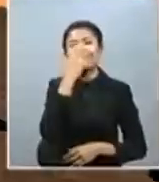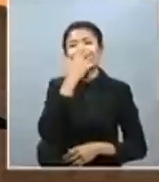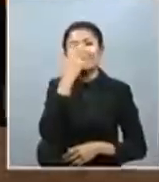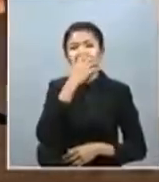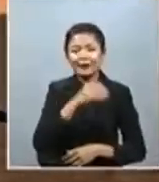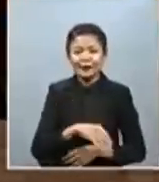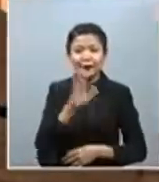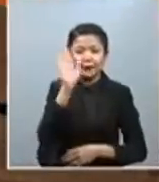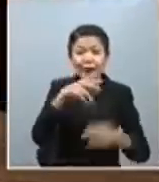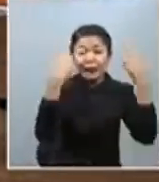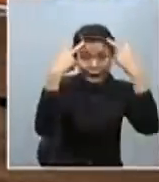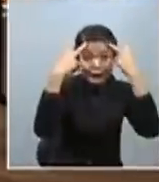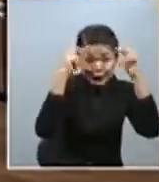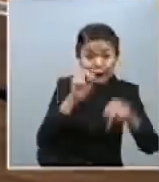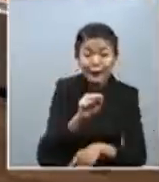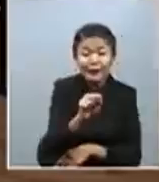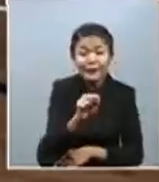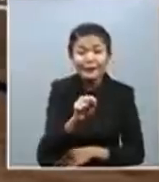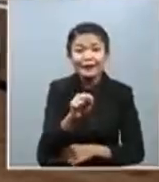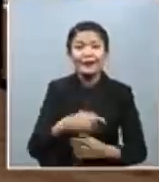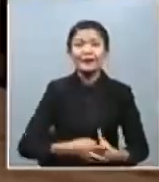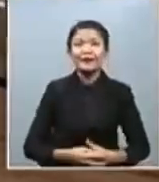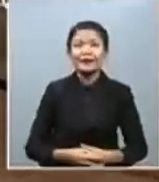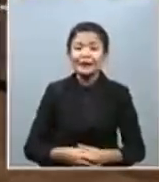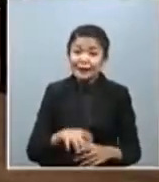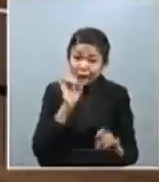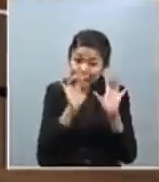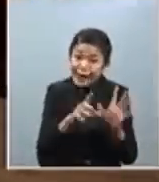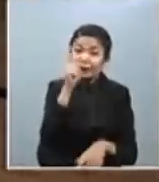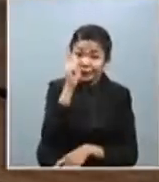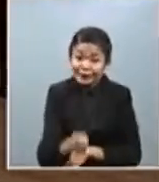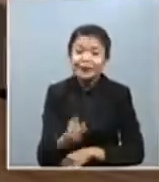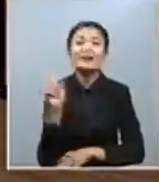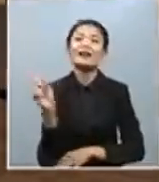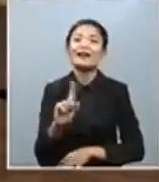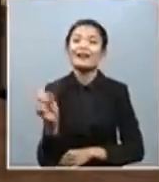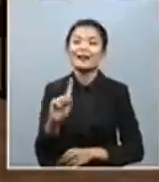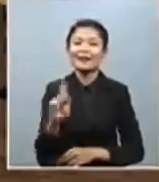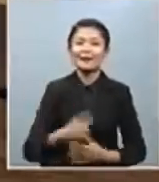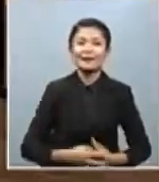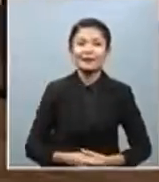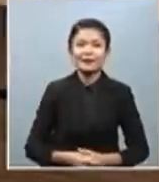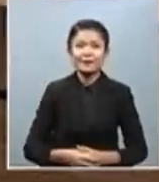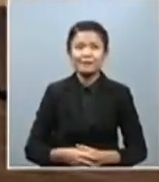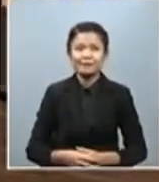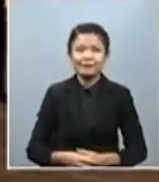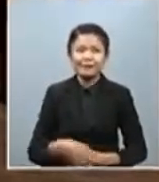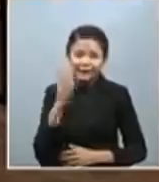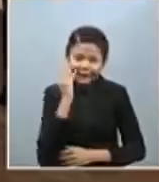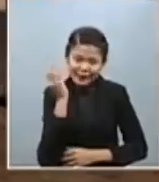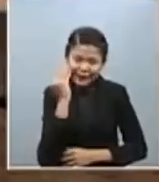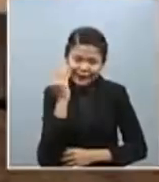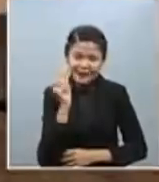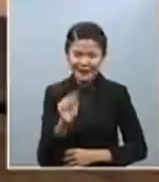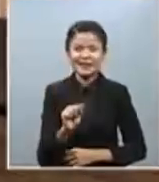ท่านนายกขาเมื่อสักครู่น่ะแกล้งหรือว่าจริงคะโอ้ยแม่มุมน่ารักแบบนี้เนี่ยท่านน